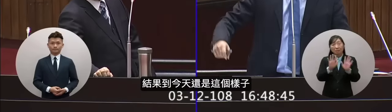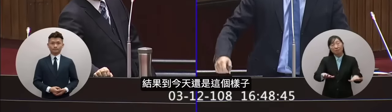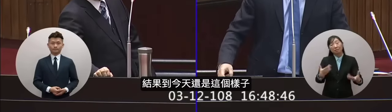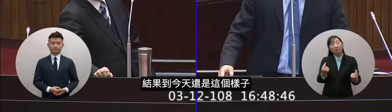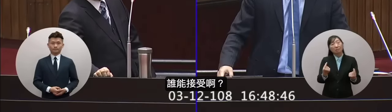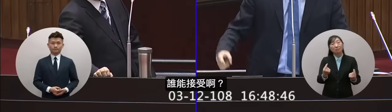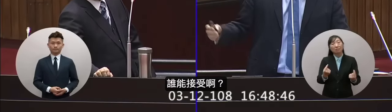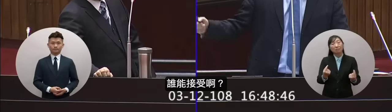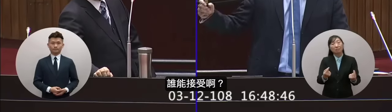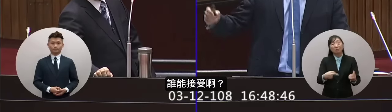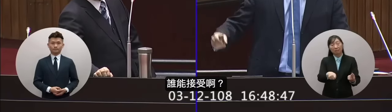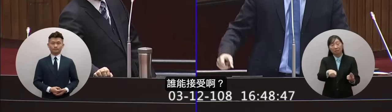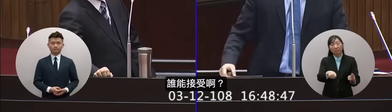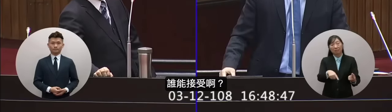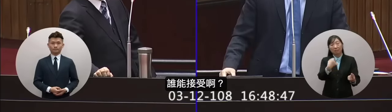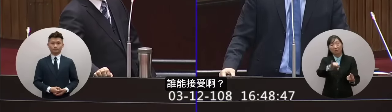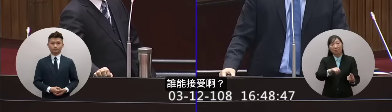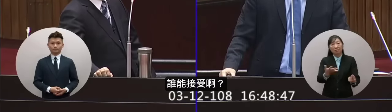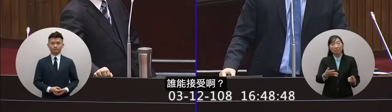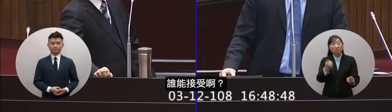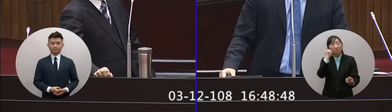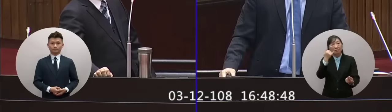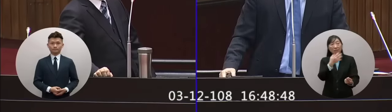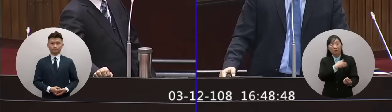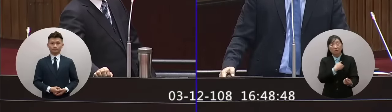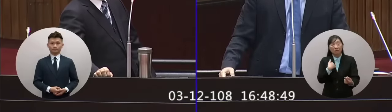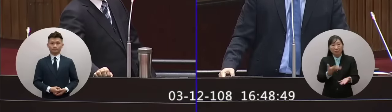还是这个样子，谁能接受啊？